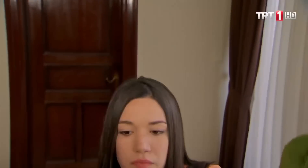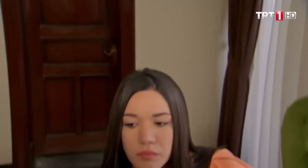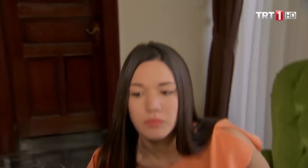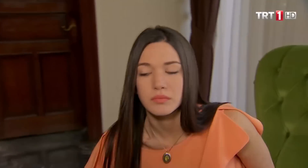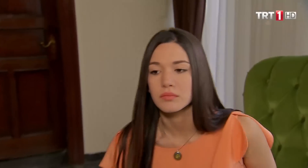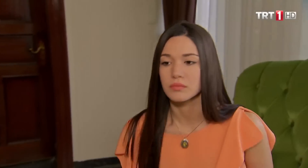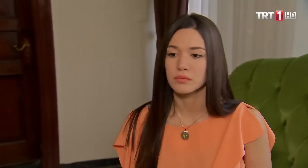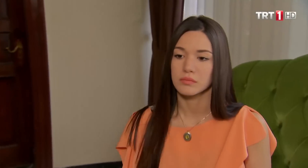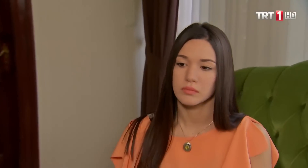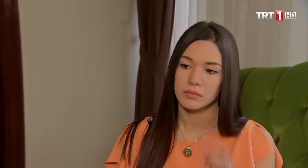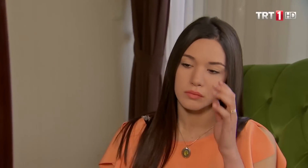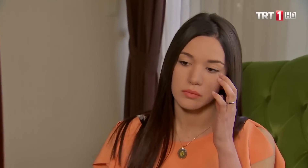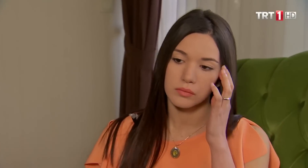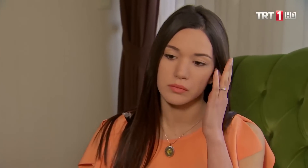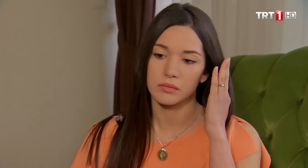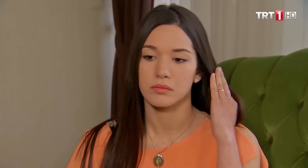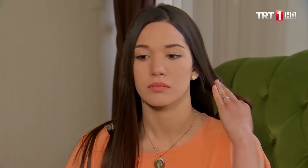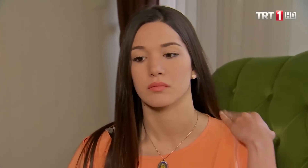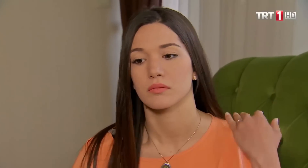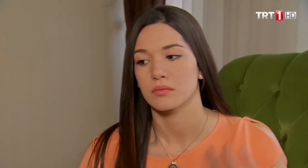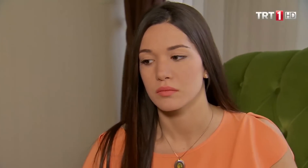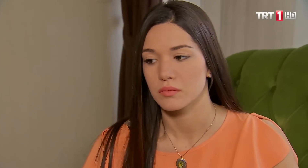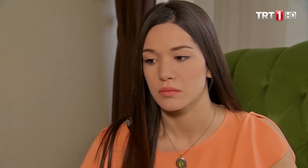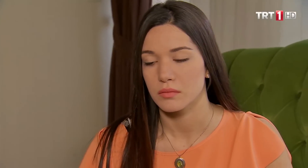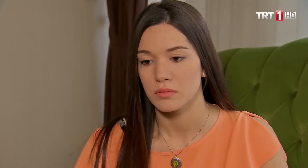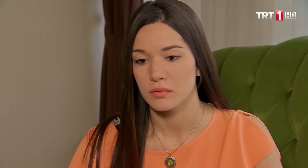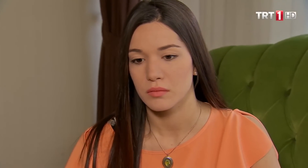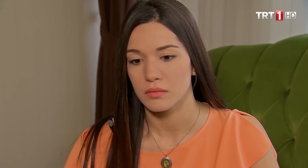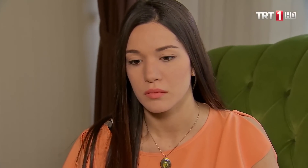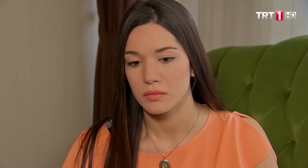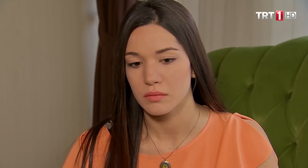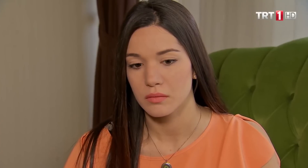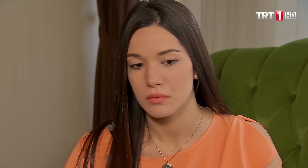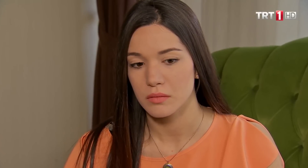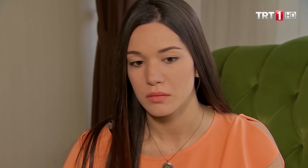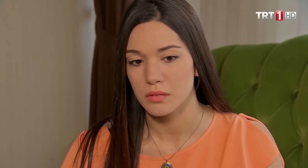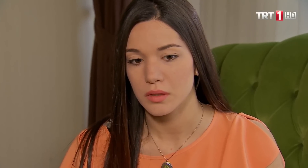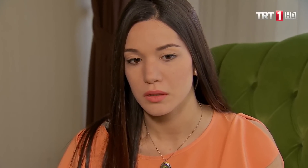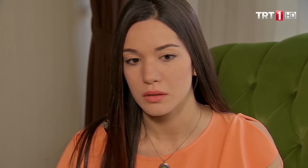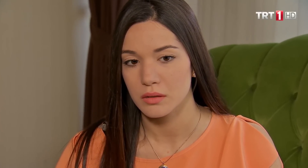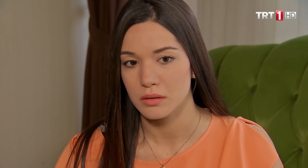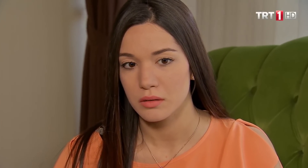Berjere oturdu. Sıkılınca sık sık tiki var gibi saçını geriye doğru atıyor.